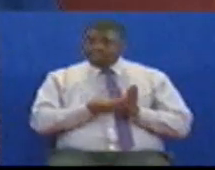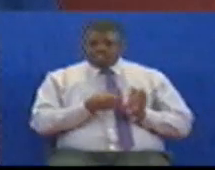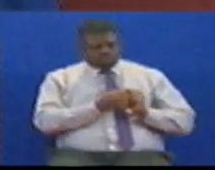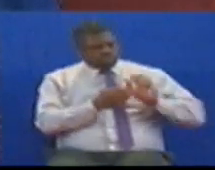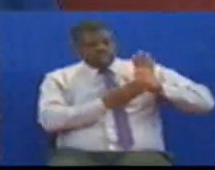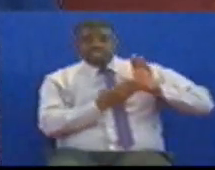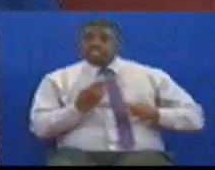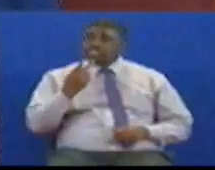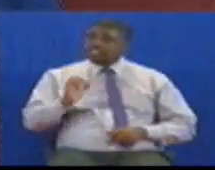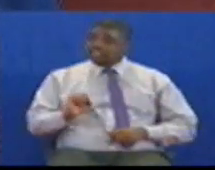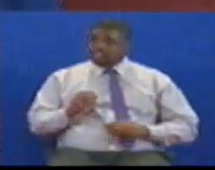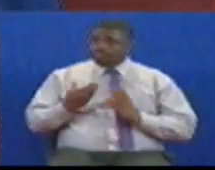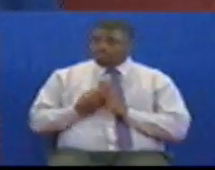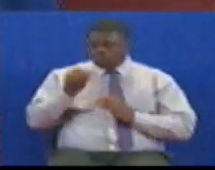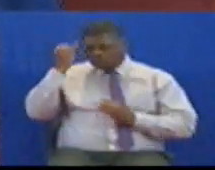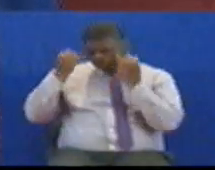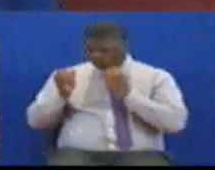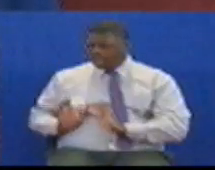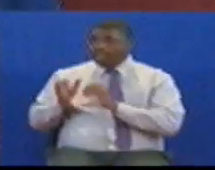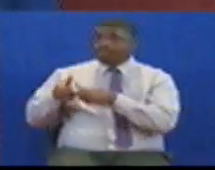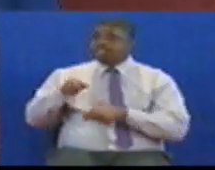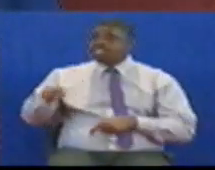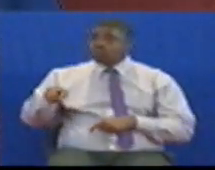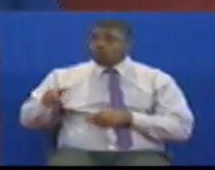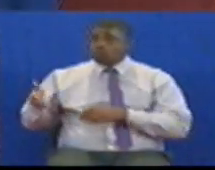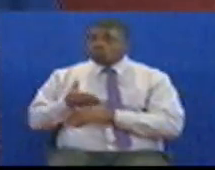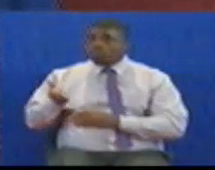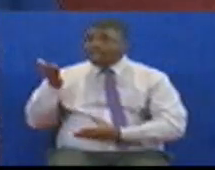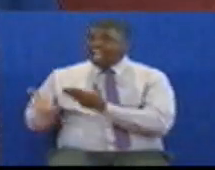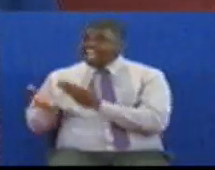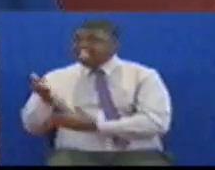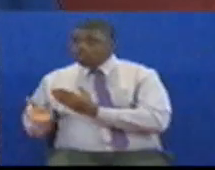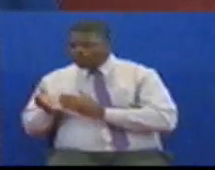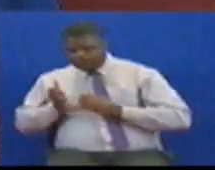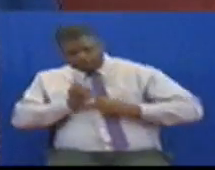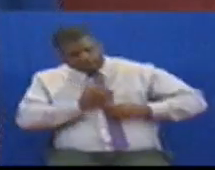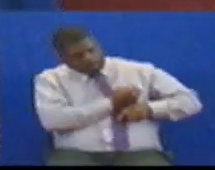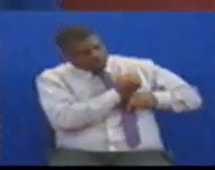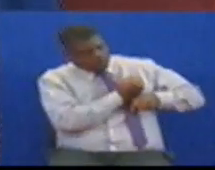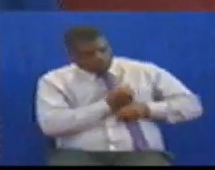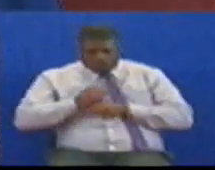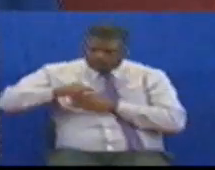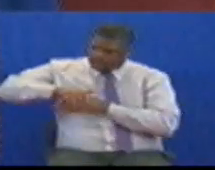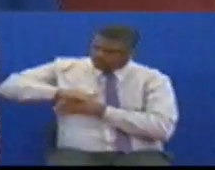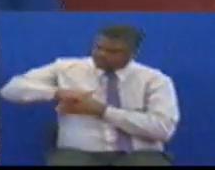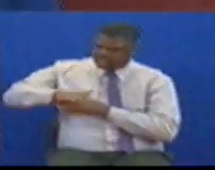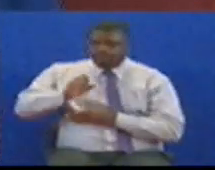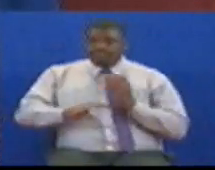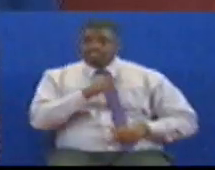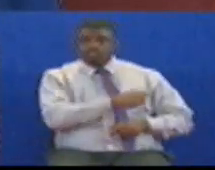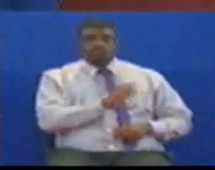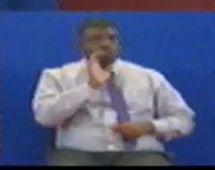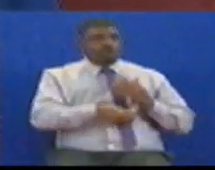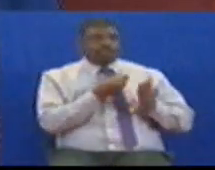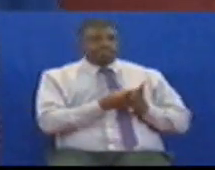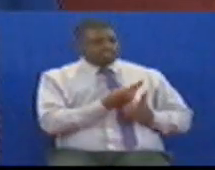19-20 pamoja na maoni ya kamati hiyo kuhusu makadirio ya mapato na matumizi ya ofisi hiyo kwa mwaka wa fedha